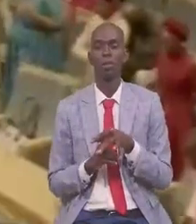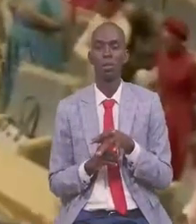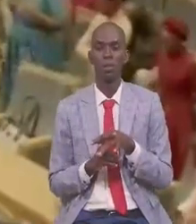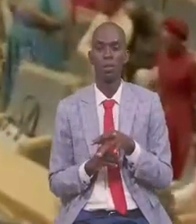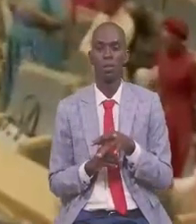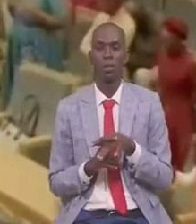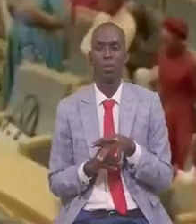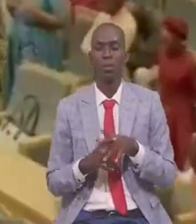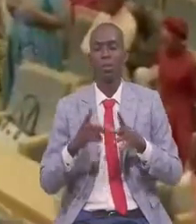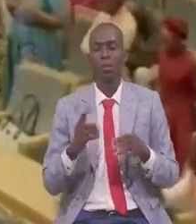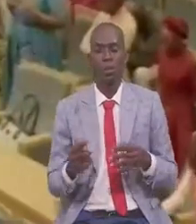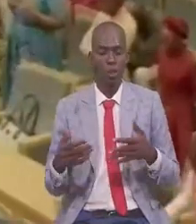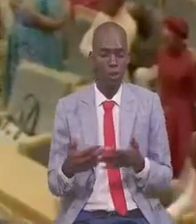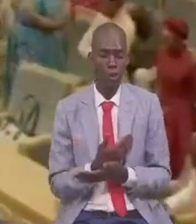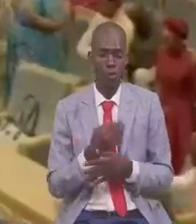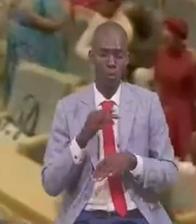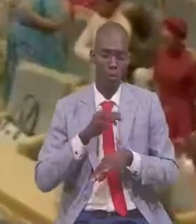Le nouveau ministère est venu.